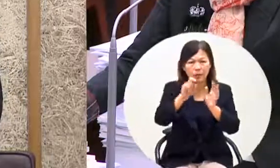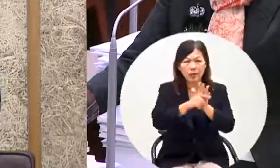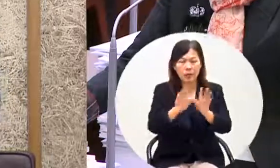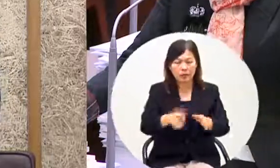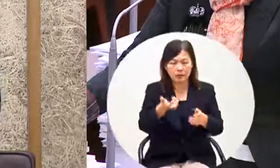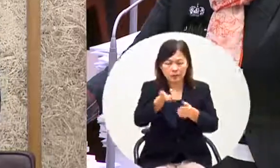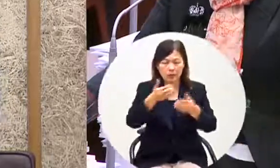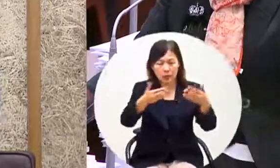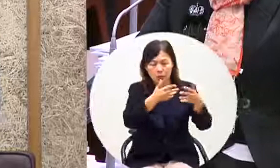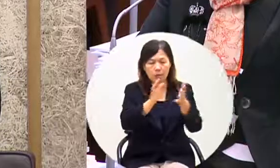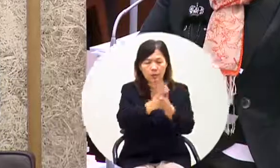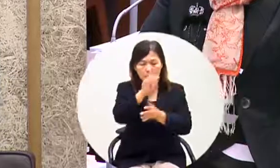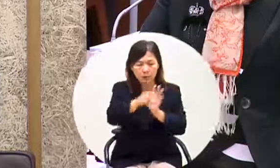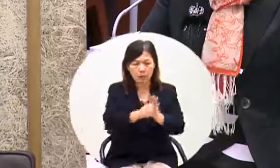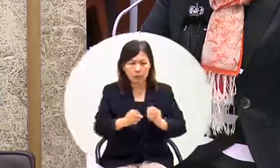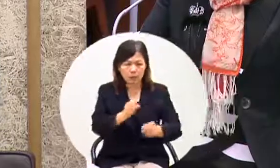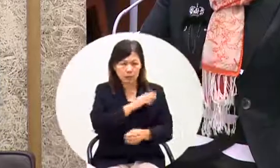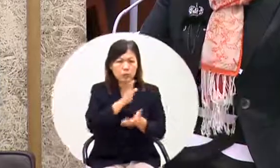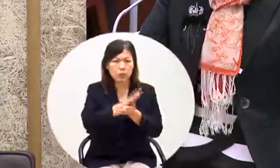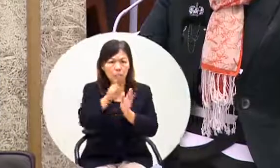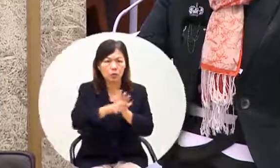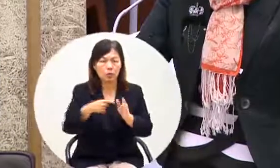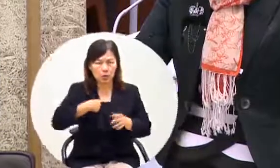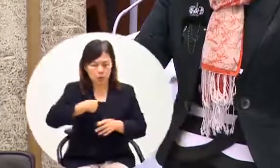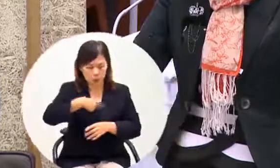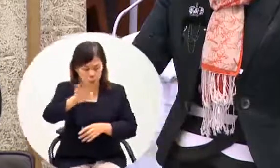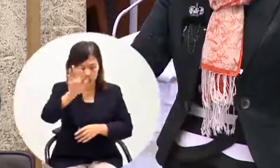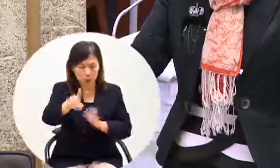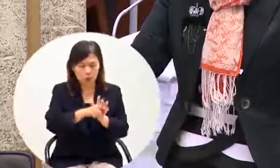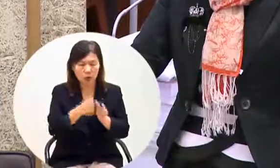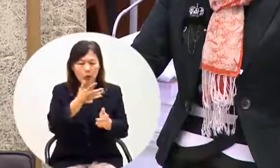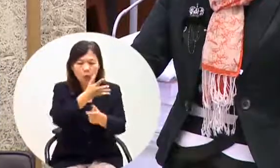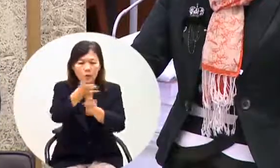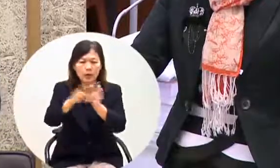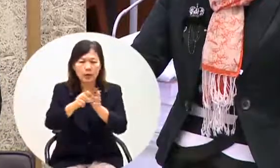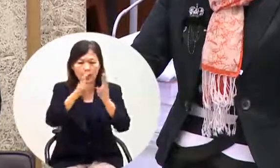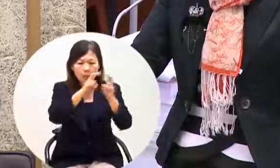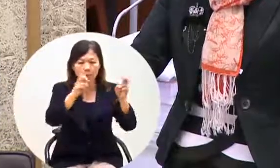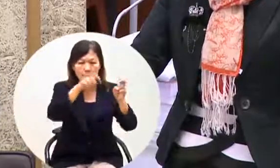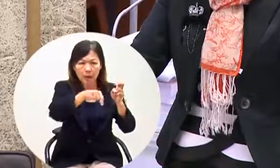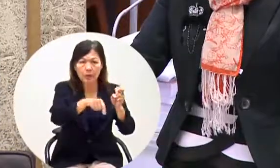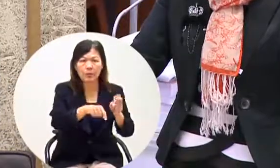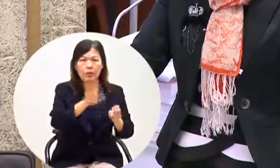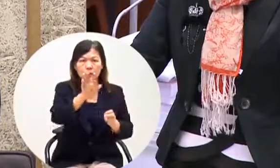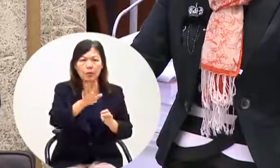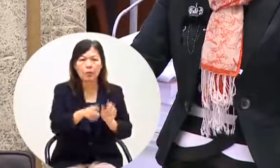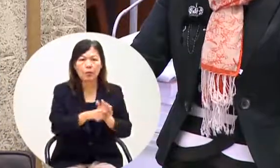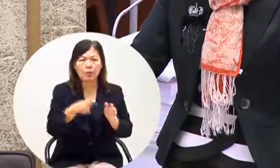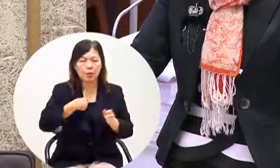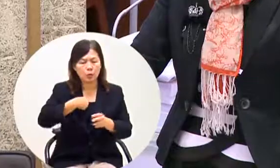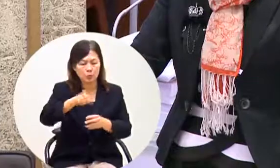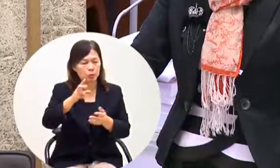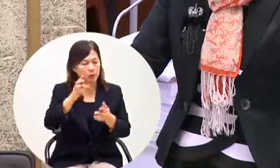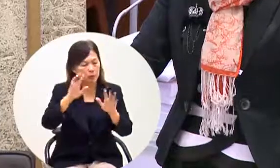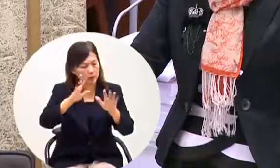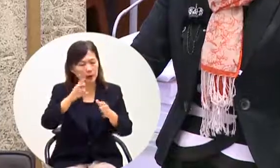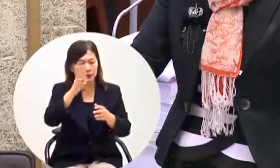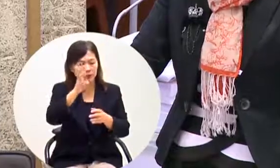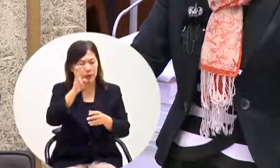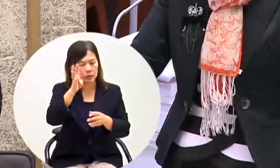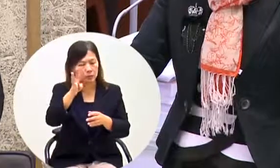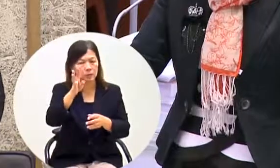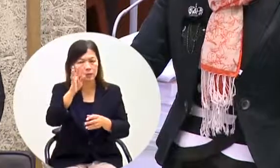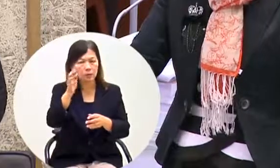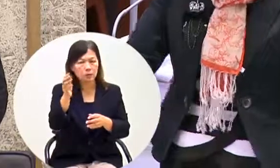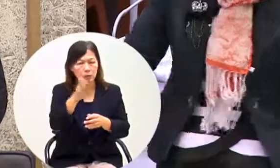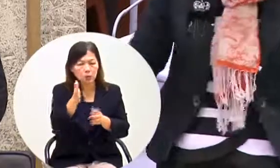经到观音山，甚至拜访了大觉寺，所以在那个地方我去了大概有3趟到4趟左右，我都去走了一遍。 很好。 对，